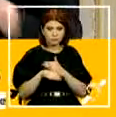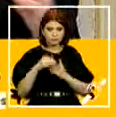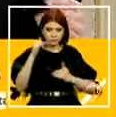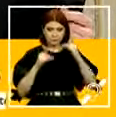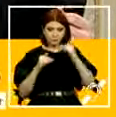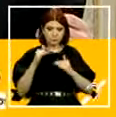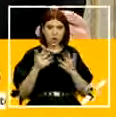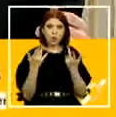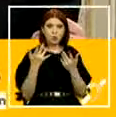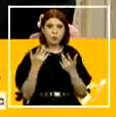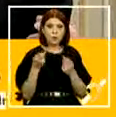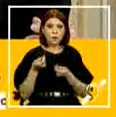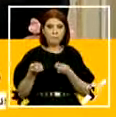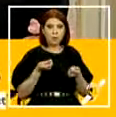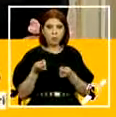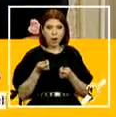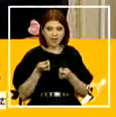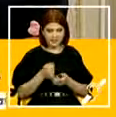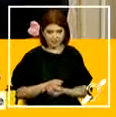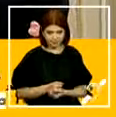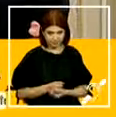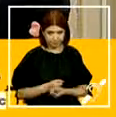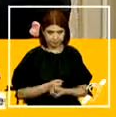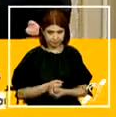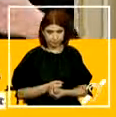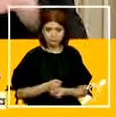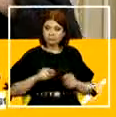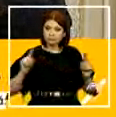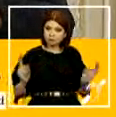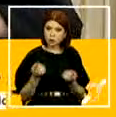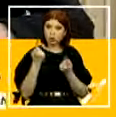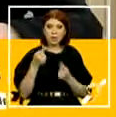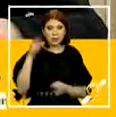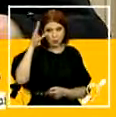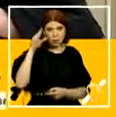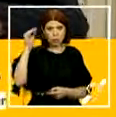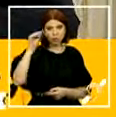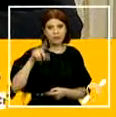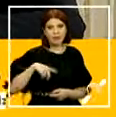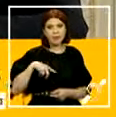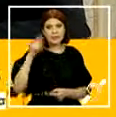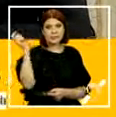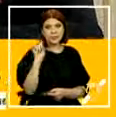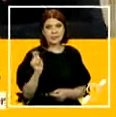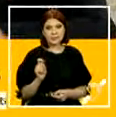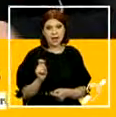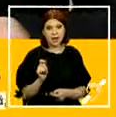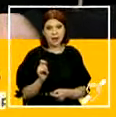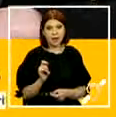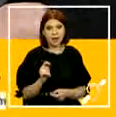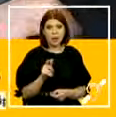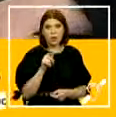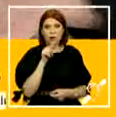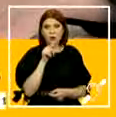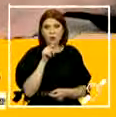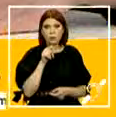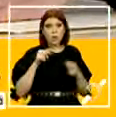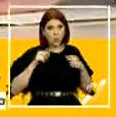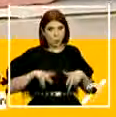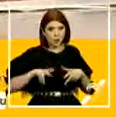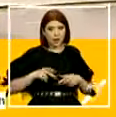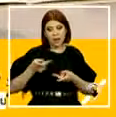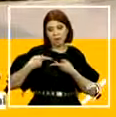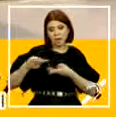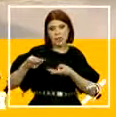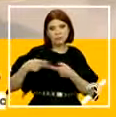la numărul de populație. Totodată, Republica Moldova este țara prin care Ucraina își